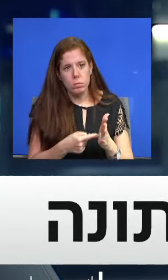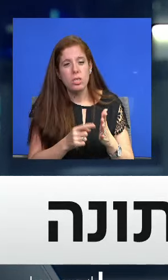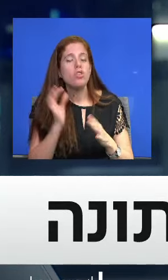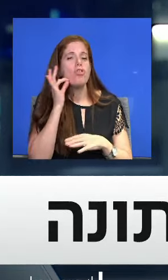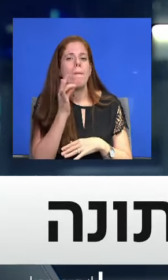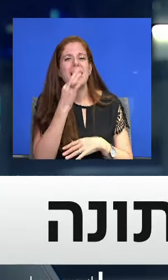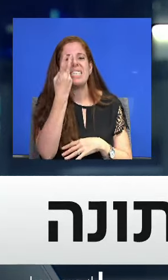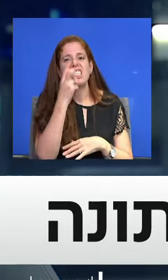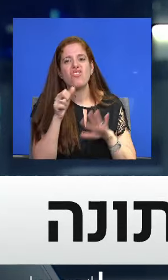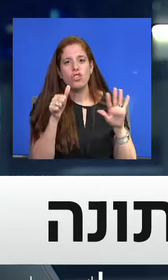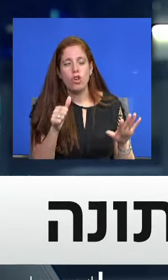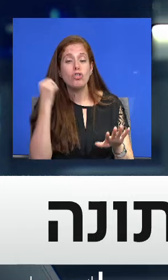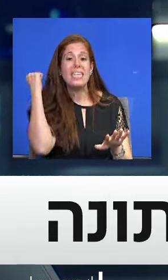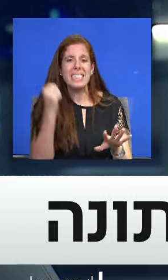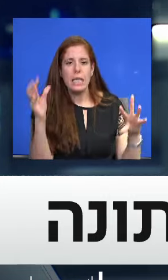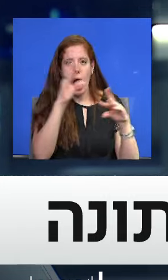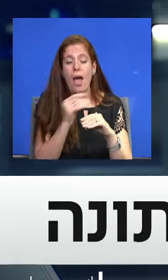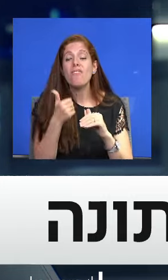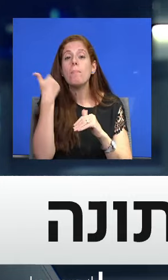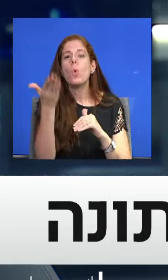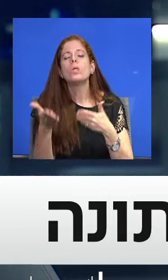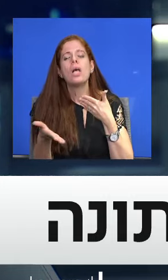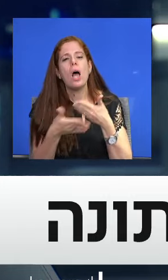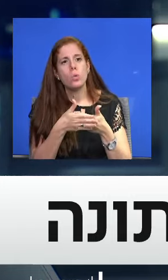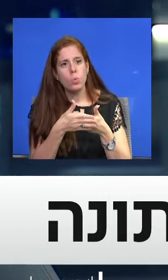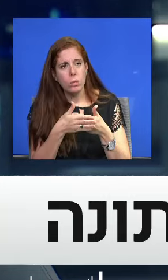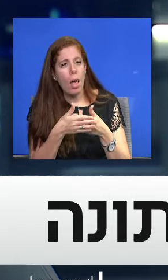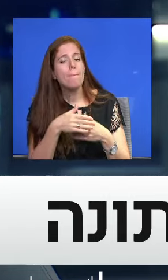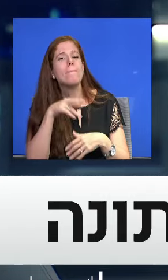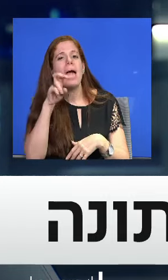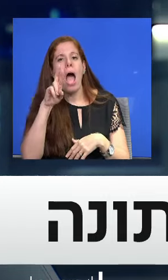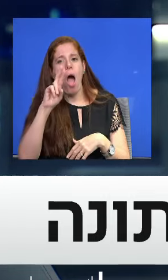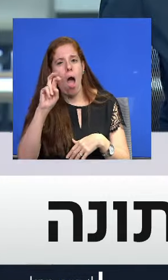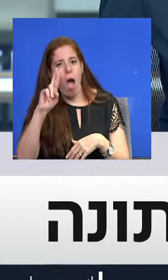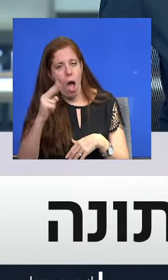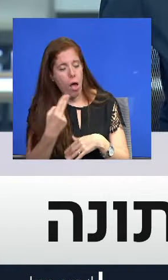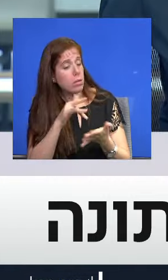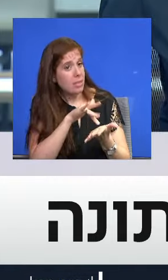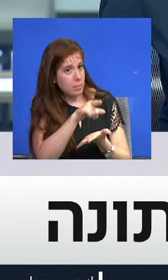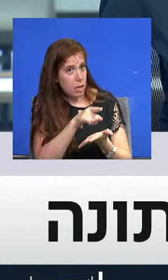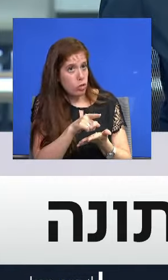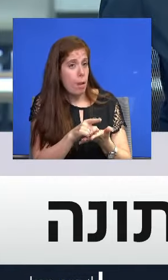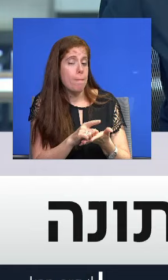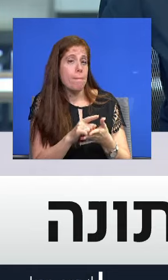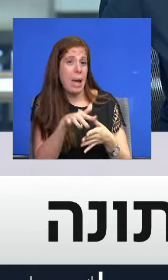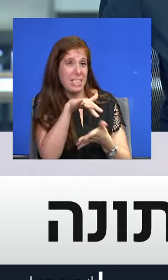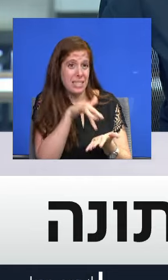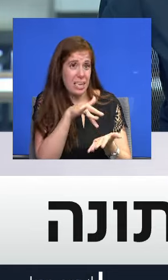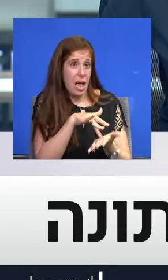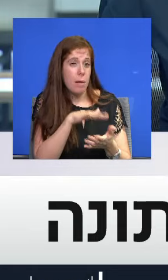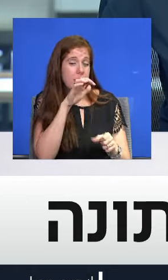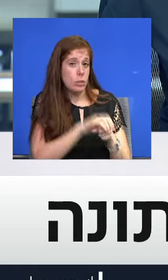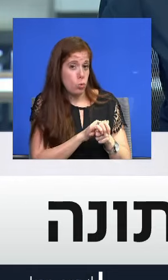נרצחה הערב מחוץ לחתונה בערערה. אורלי אלקלעי, כתבתנו, את כבר נמצאת שם בזירה עם זהות הנרצחת